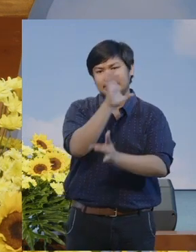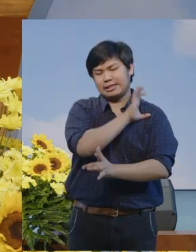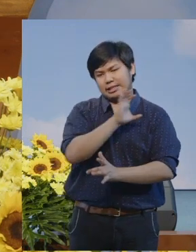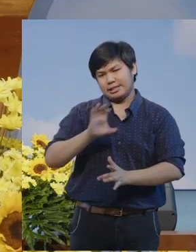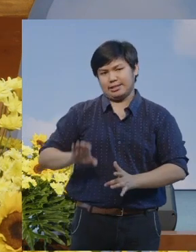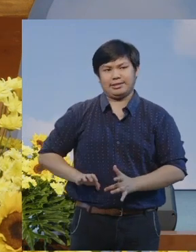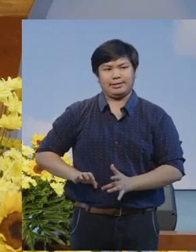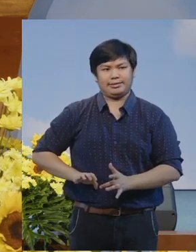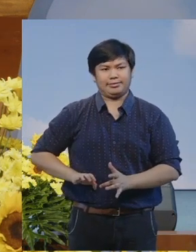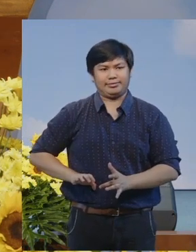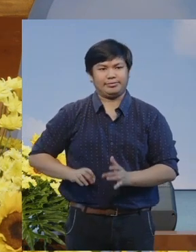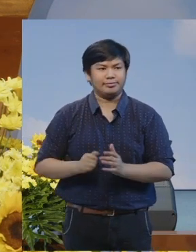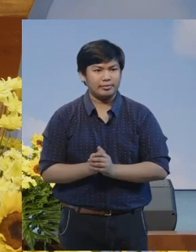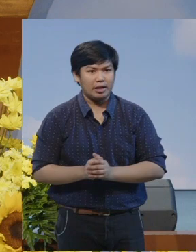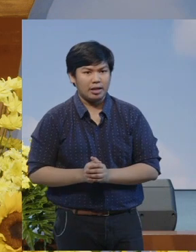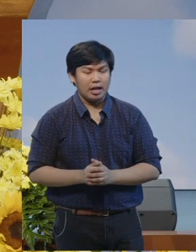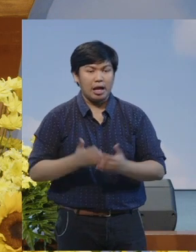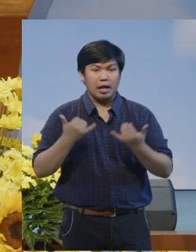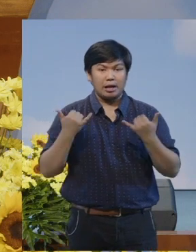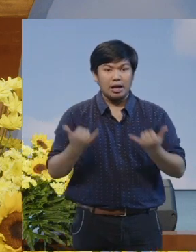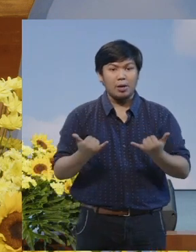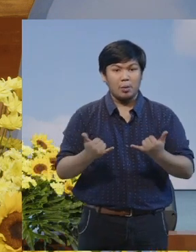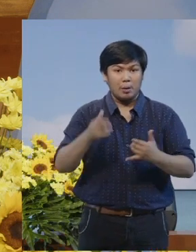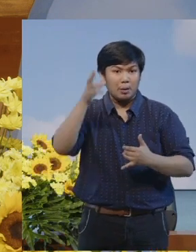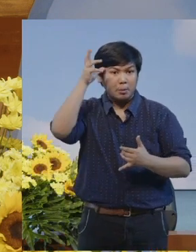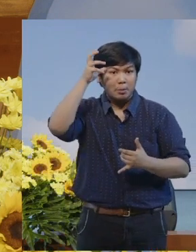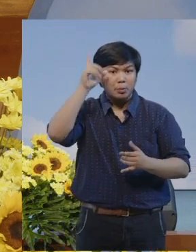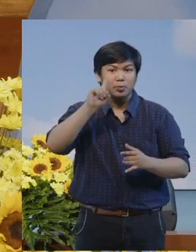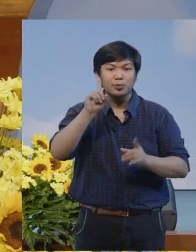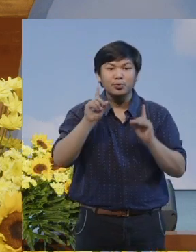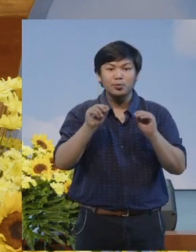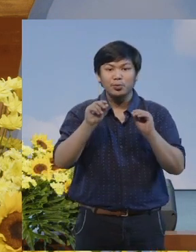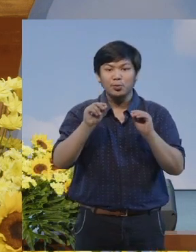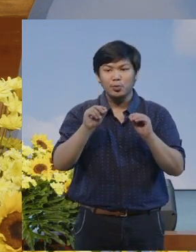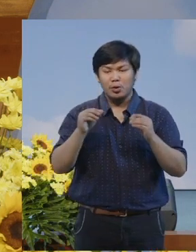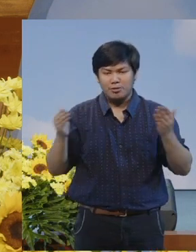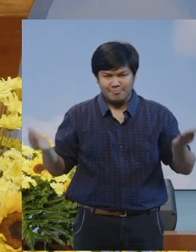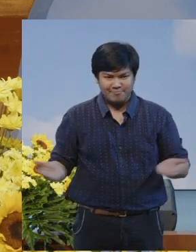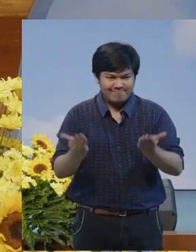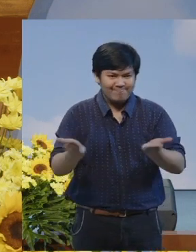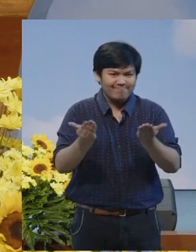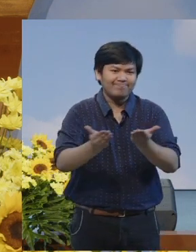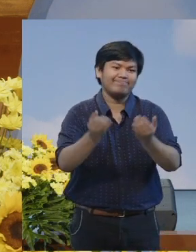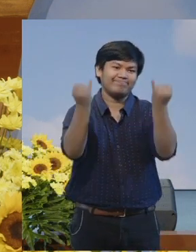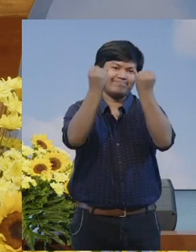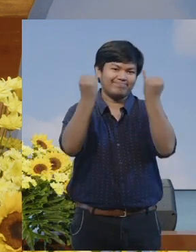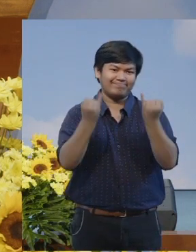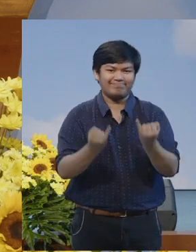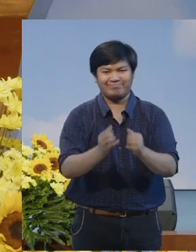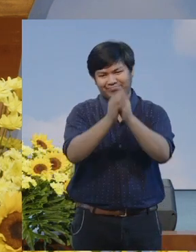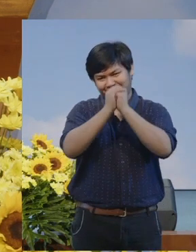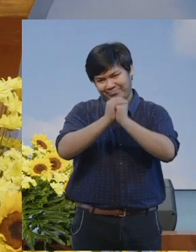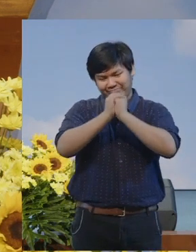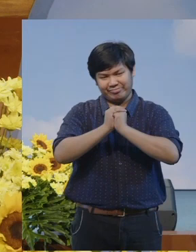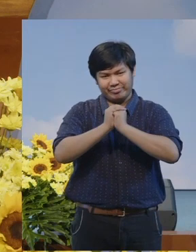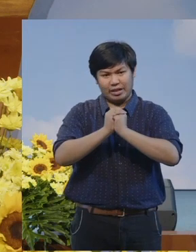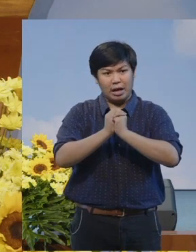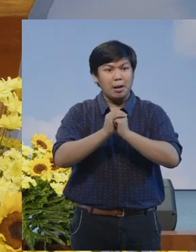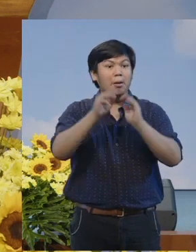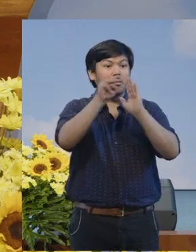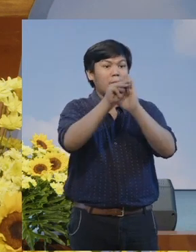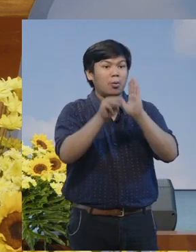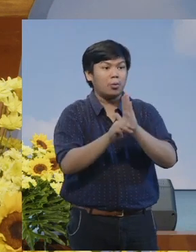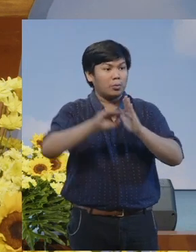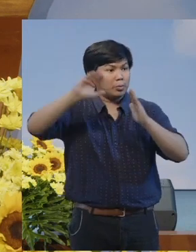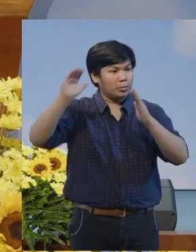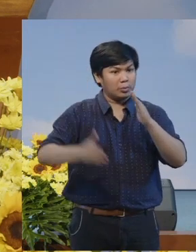Magsulong ng idolatry. Sa Deuteronomy 32:17, description ni Moises sa kanyang awit